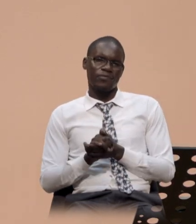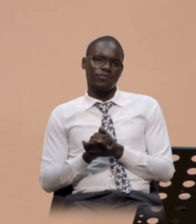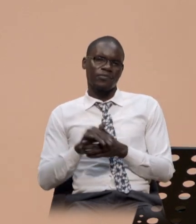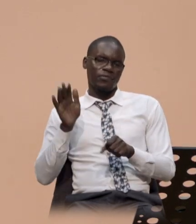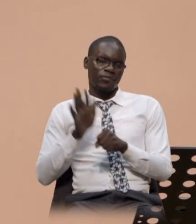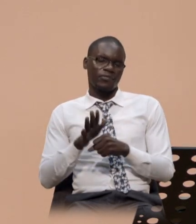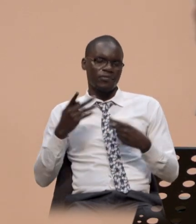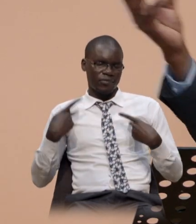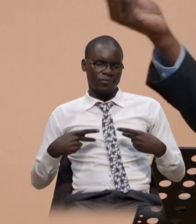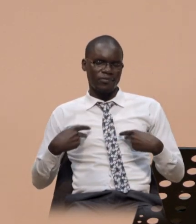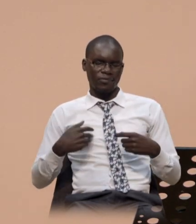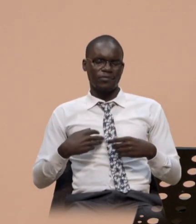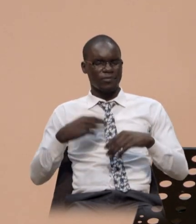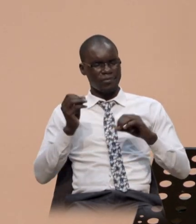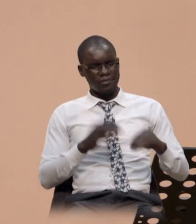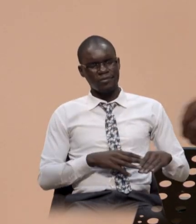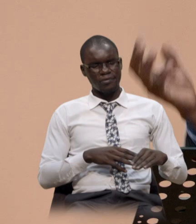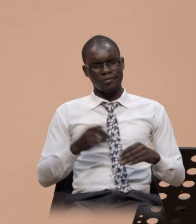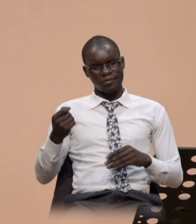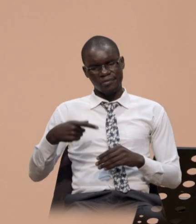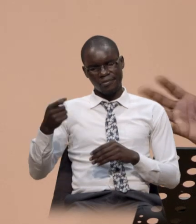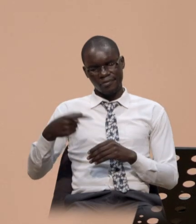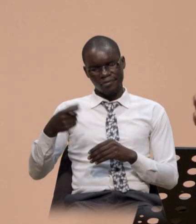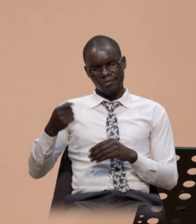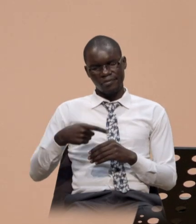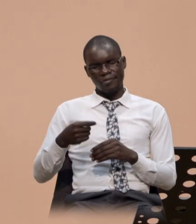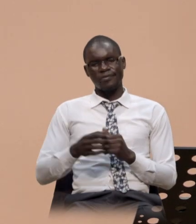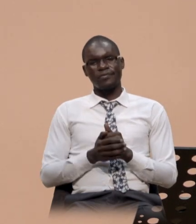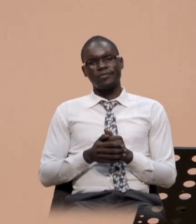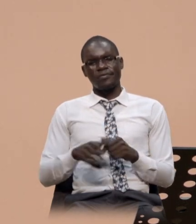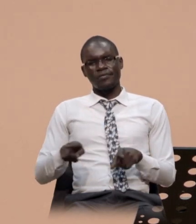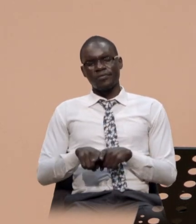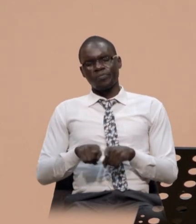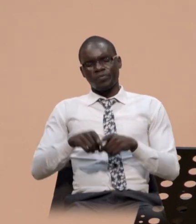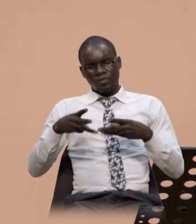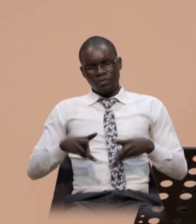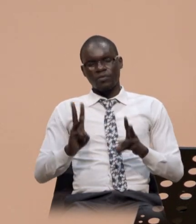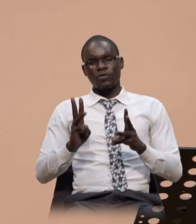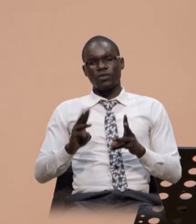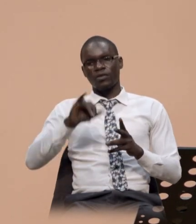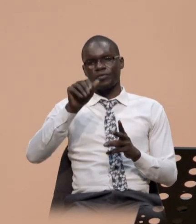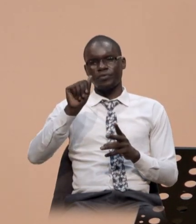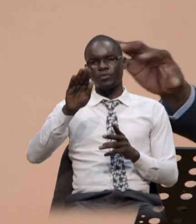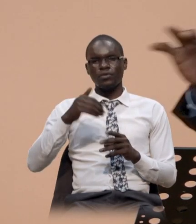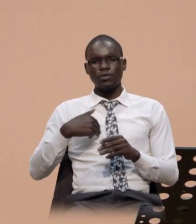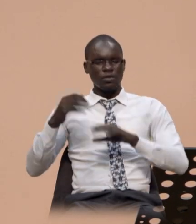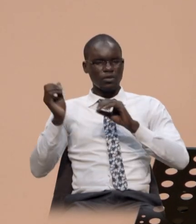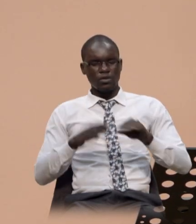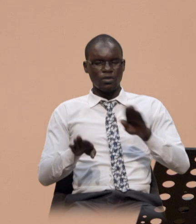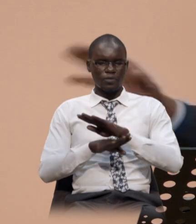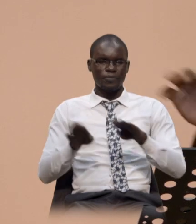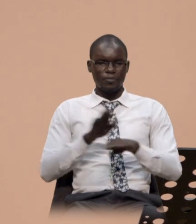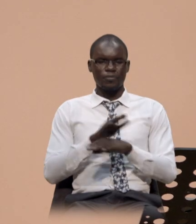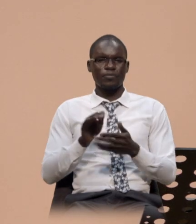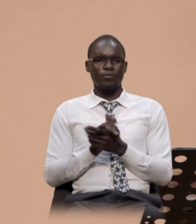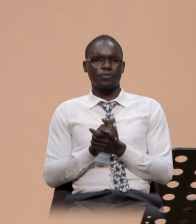wengi wamepoteza mapato yao. Mapato yao yameenda. Jinsi Ayubu alivyopoteza mapato yake, mali yake